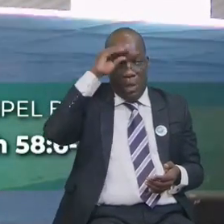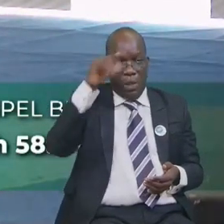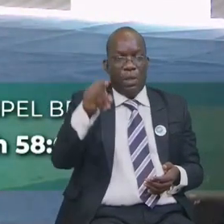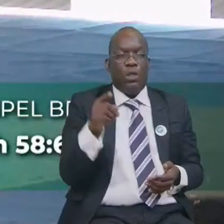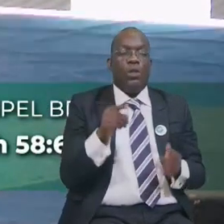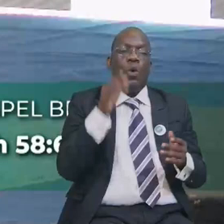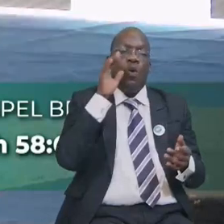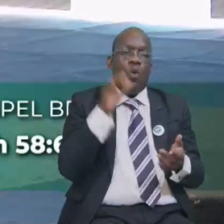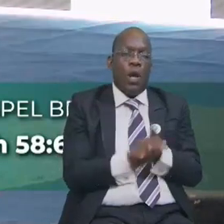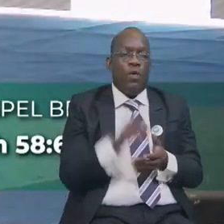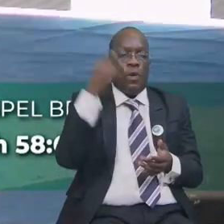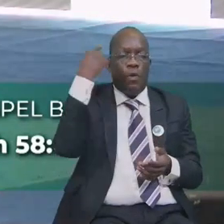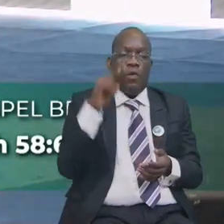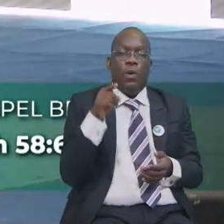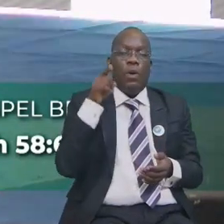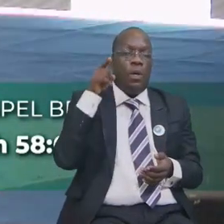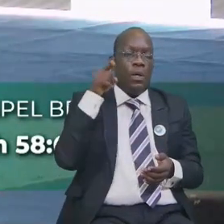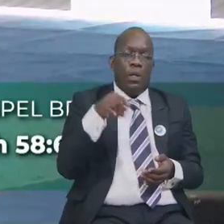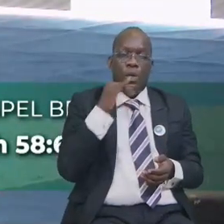Genèse 20, verset 7.